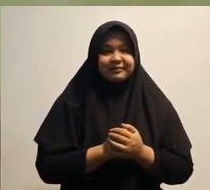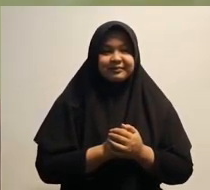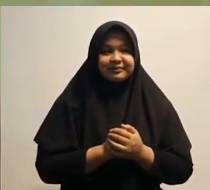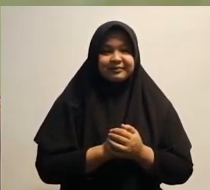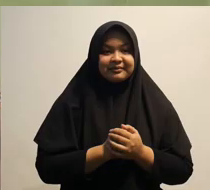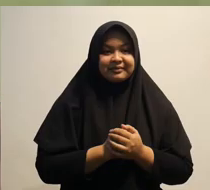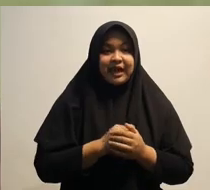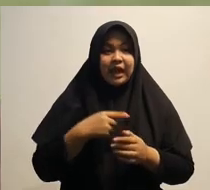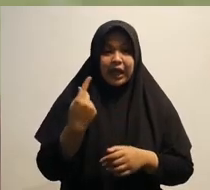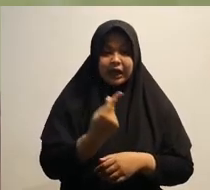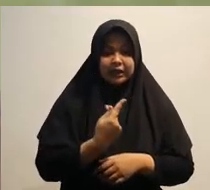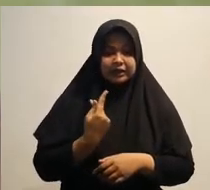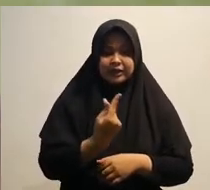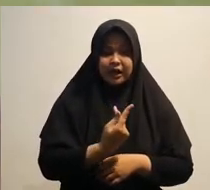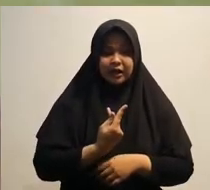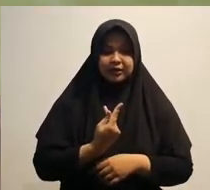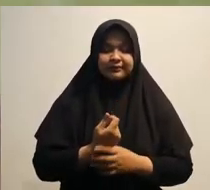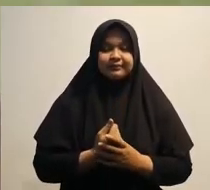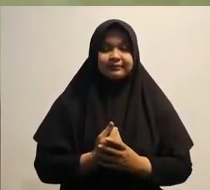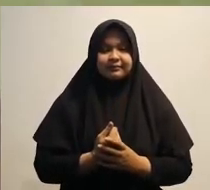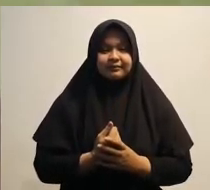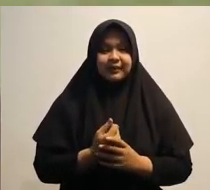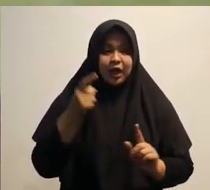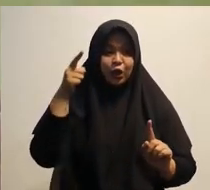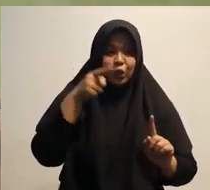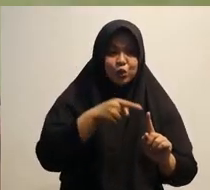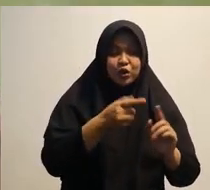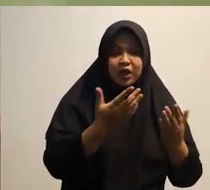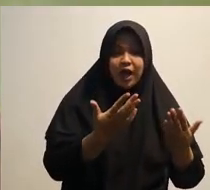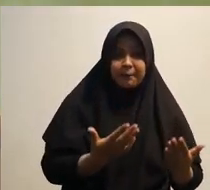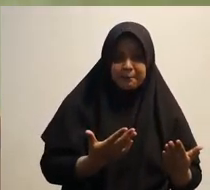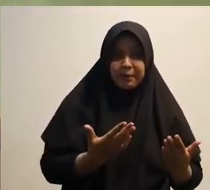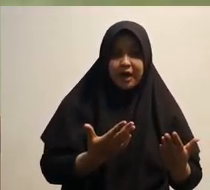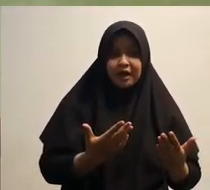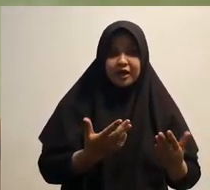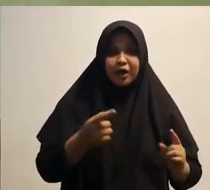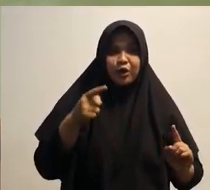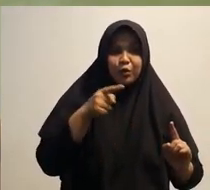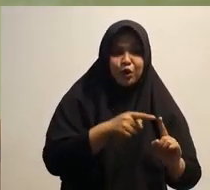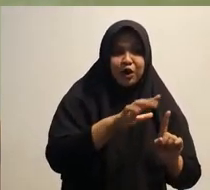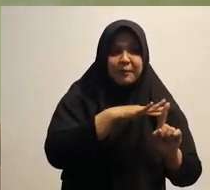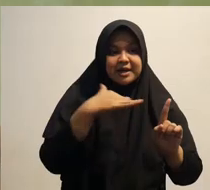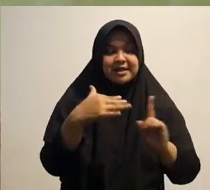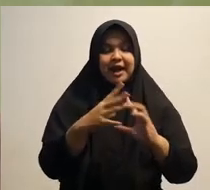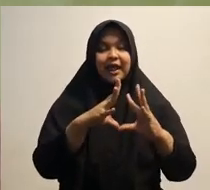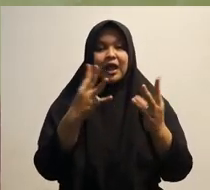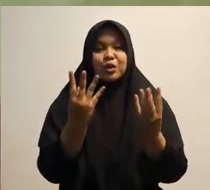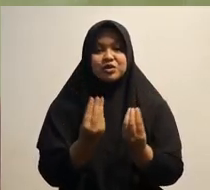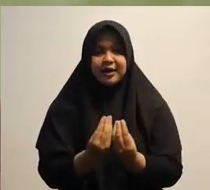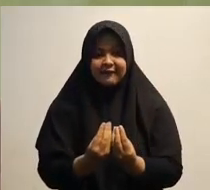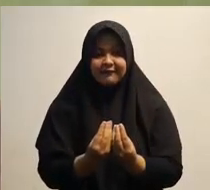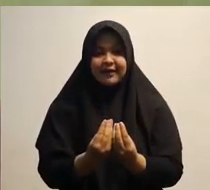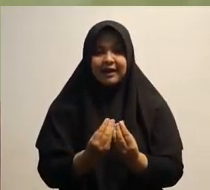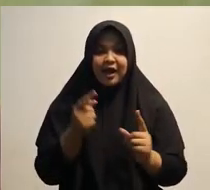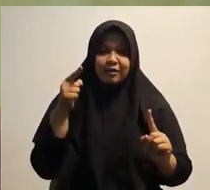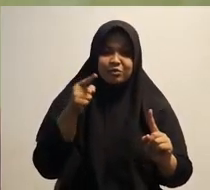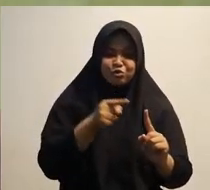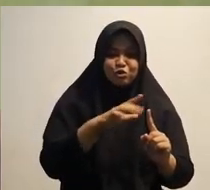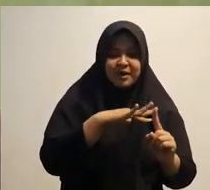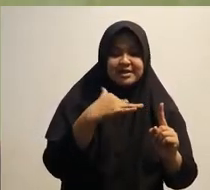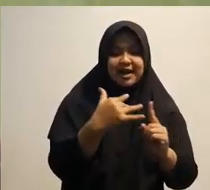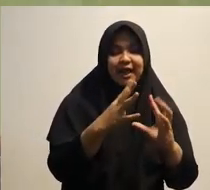dari kita itu tujuannya adalah menuju ke masyarakat yang inklusif. Nah,